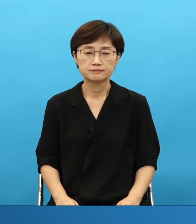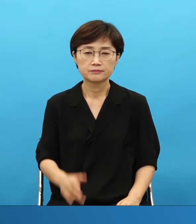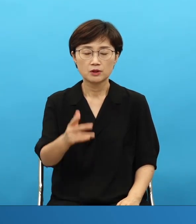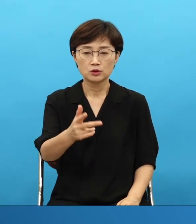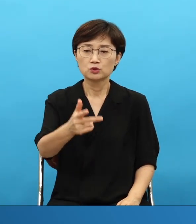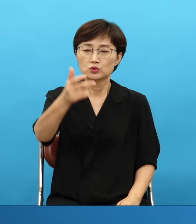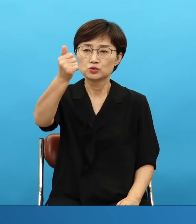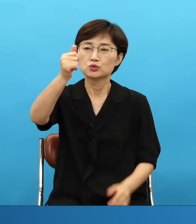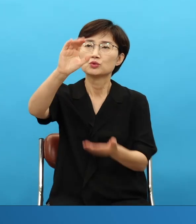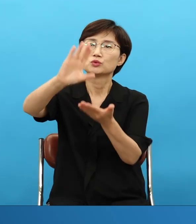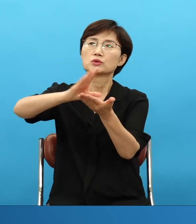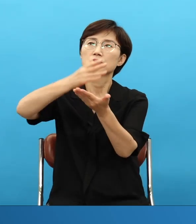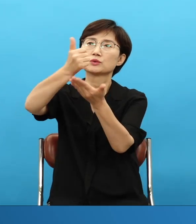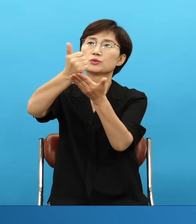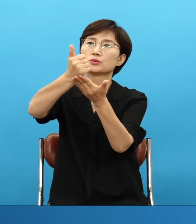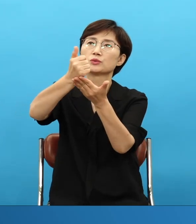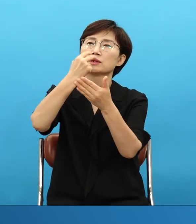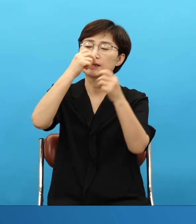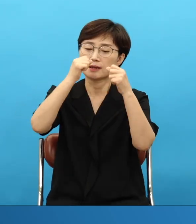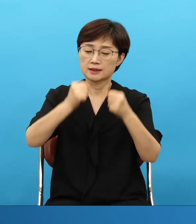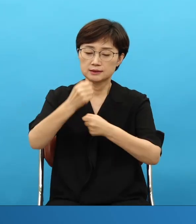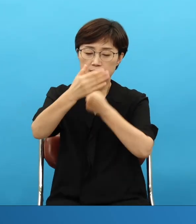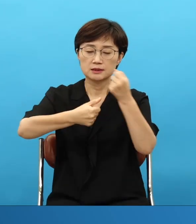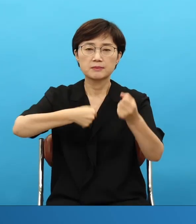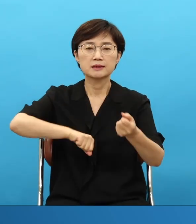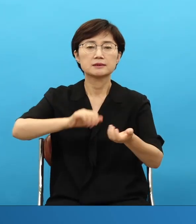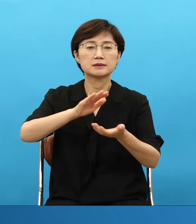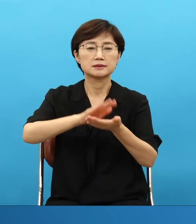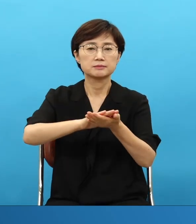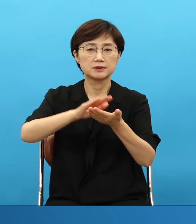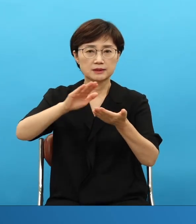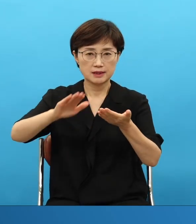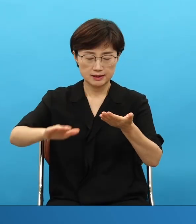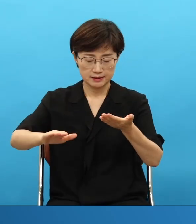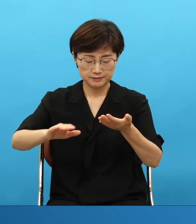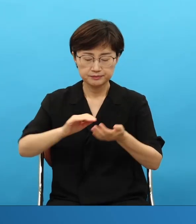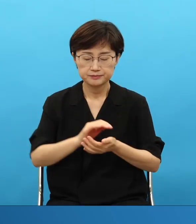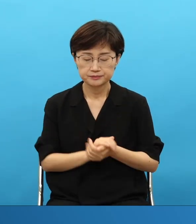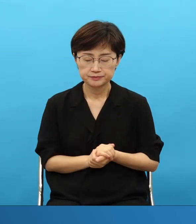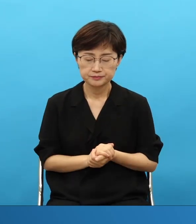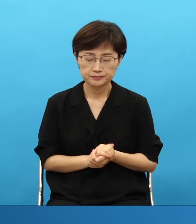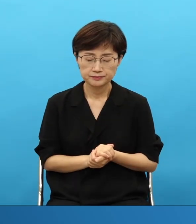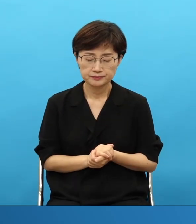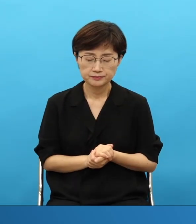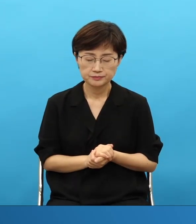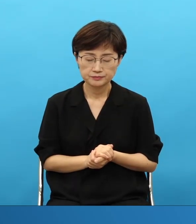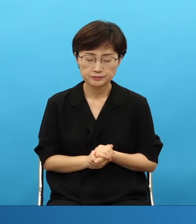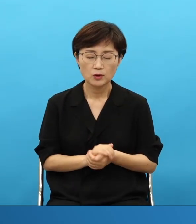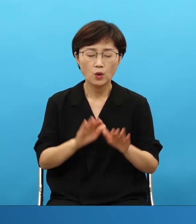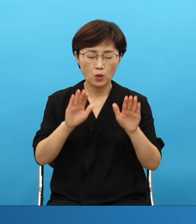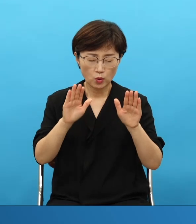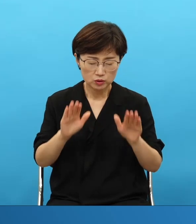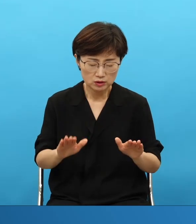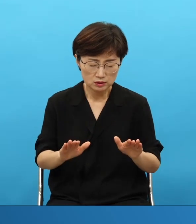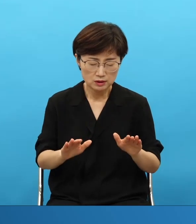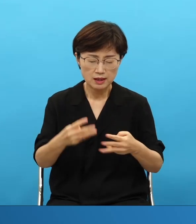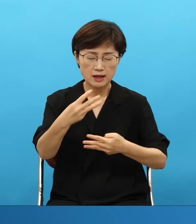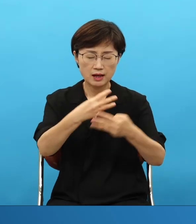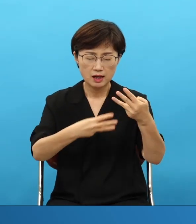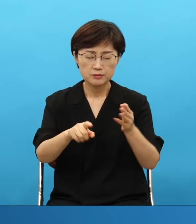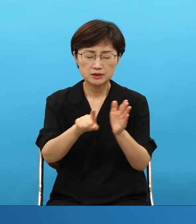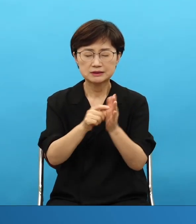주는 그리스도시요 살아계신 하나님의 아들이시니이다. Lord, you are the Christ, the Son of the living God. 하나님 오늘 RTS